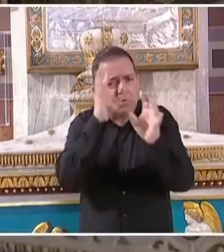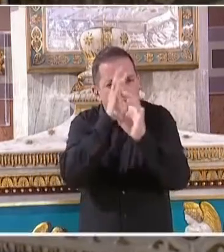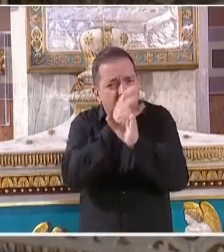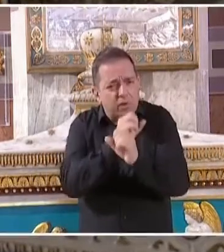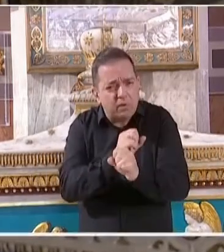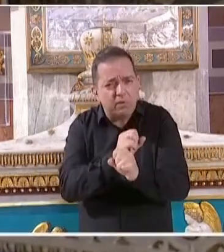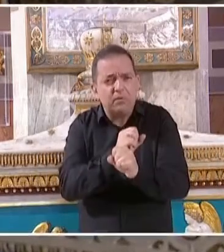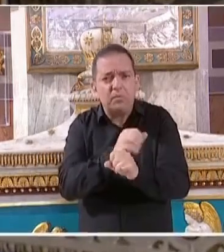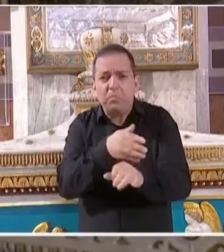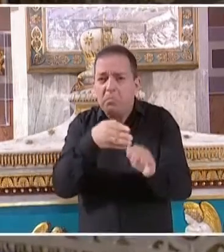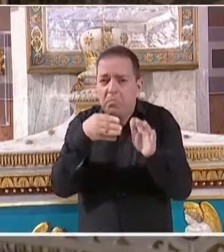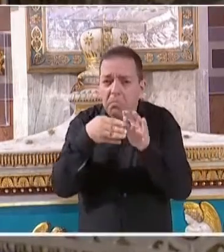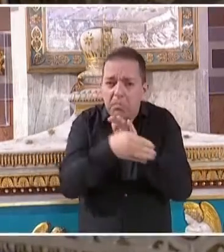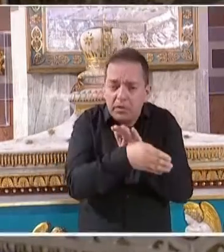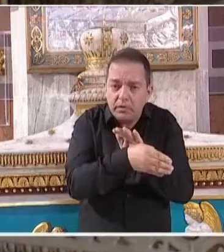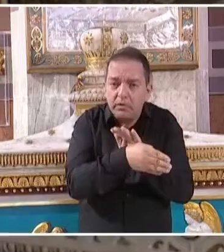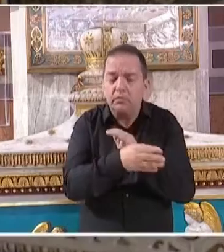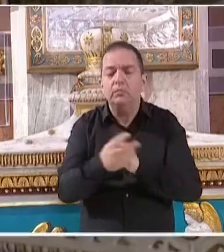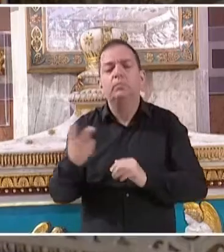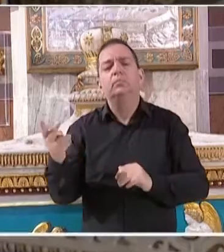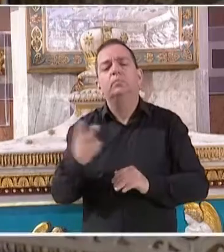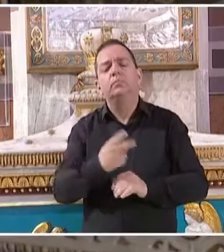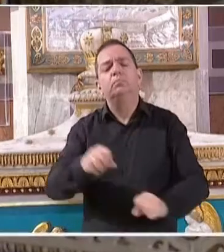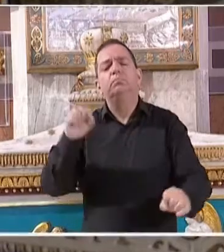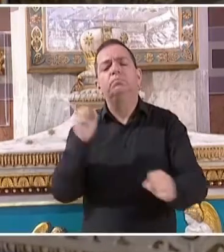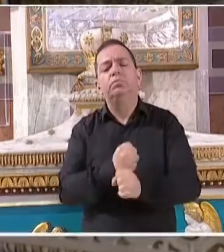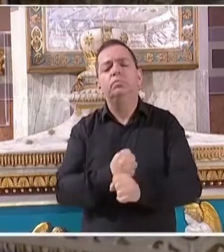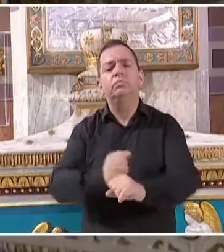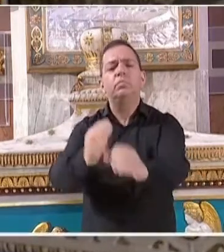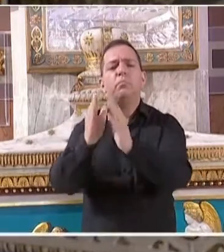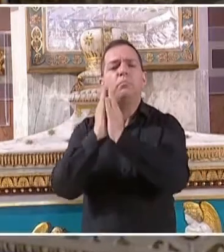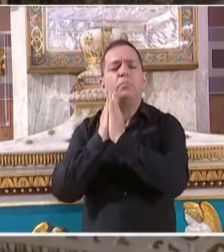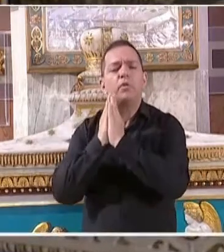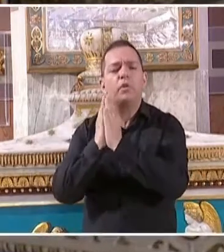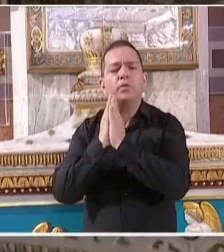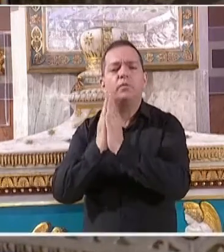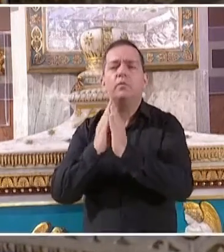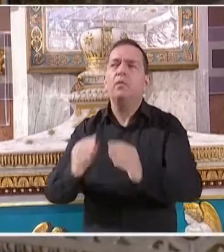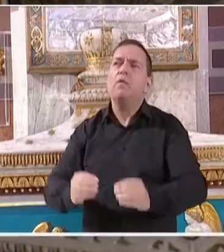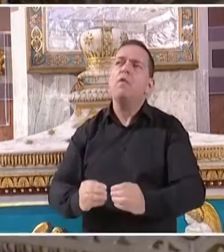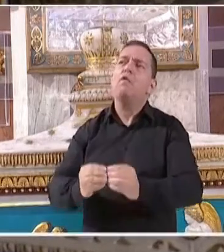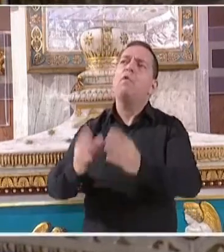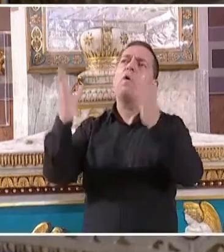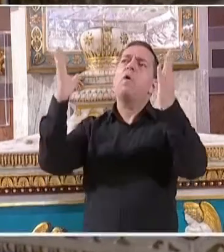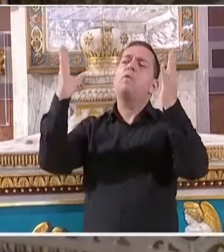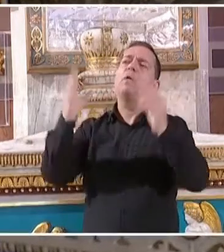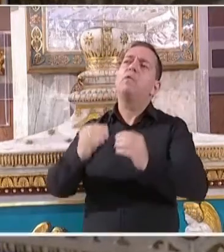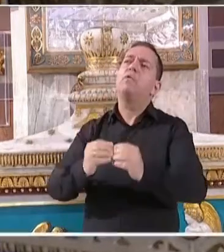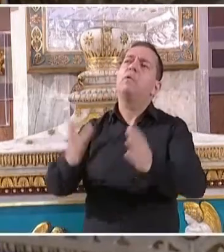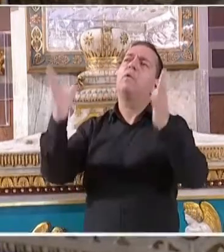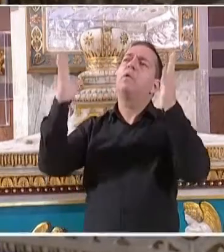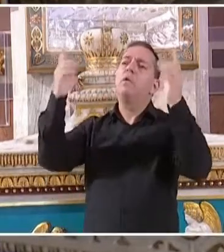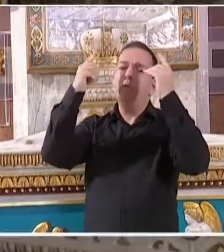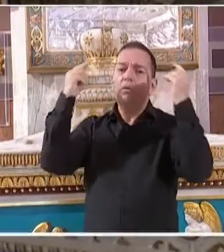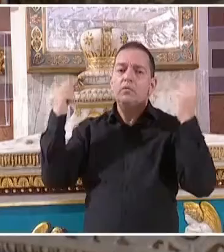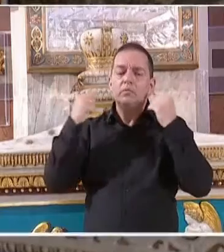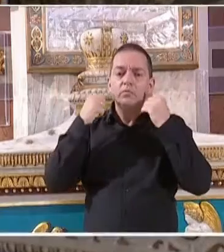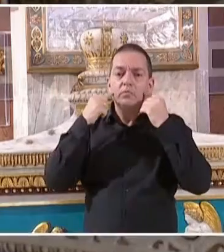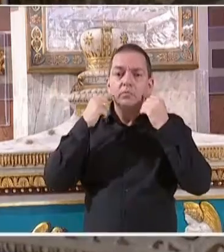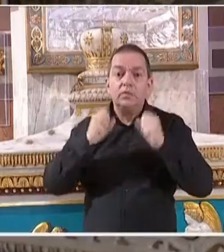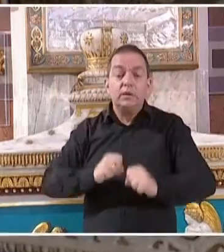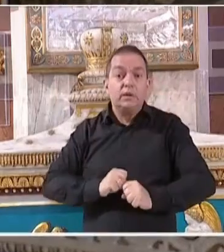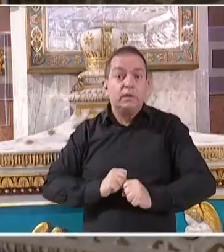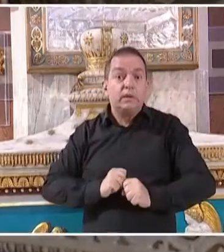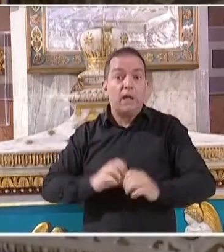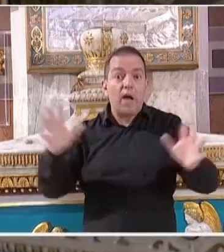φυλακή, προσεύχονταν και δοξολογούσαν τον Θεό. Έξαφνα